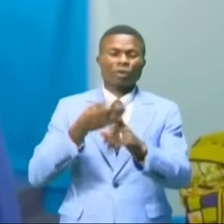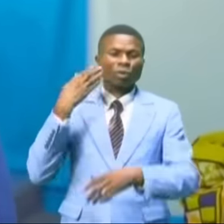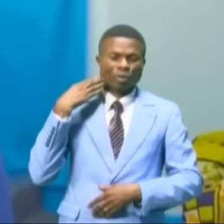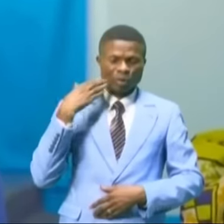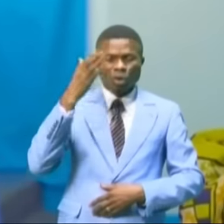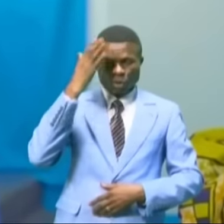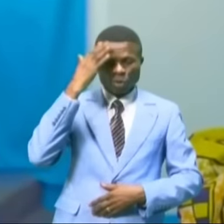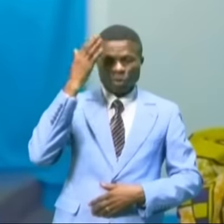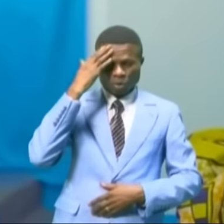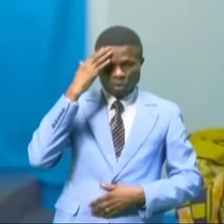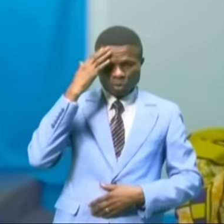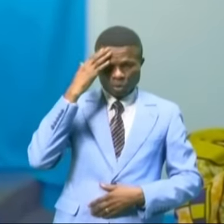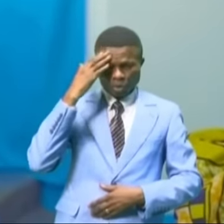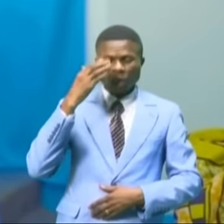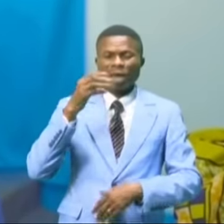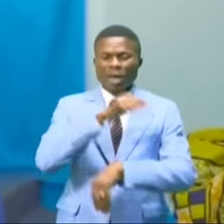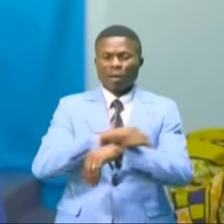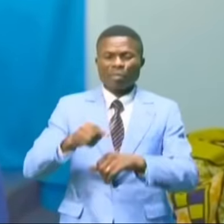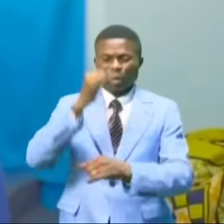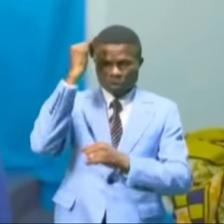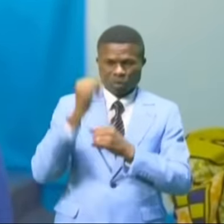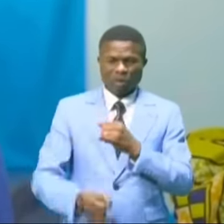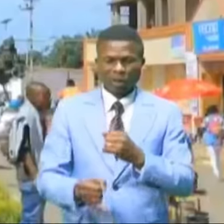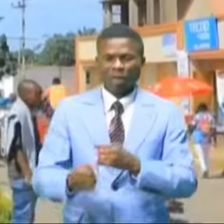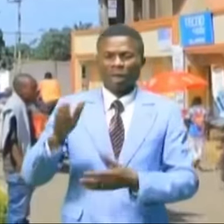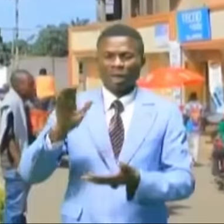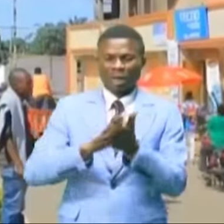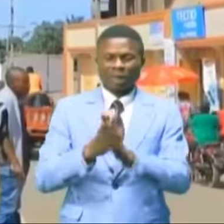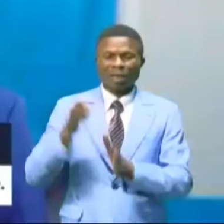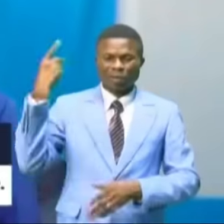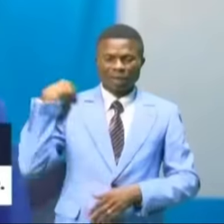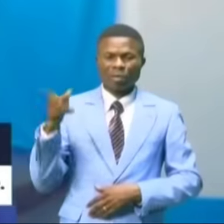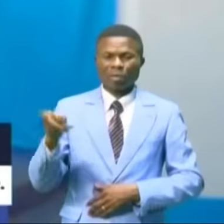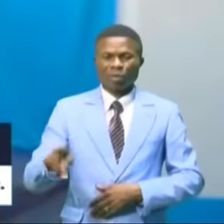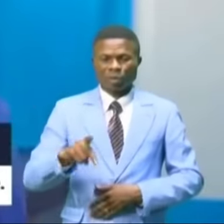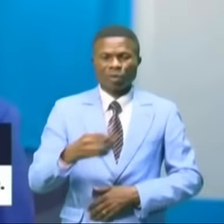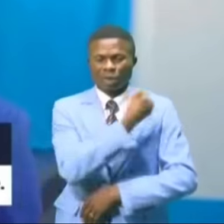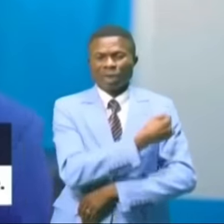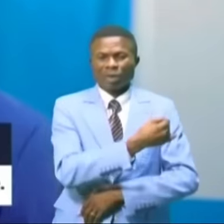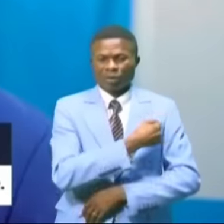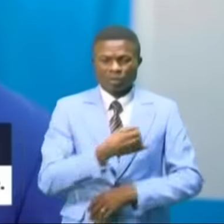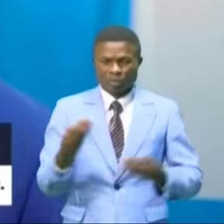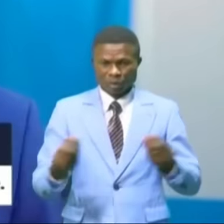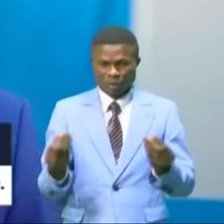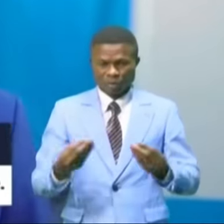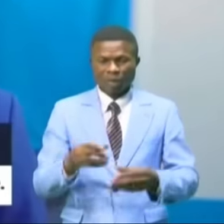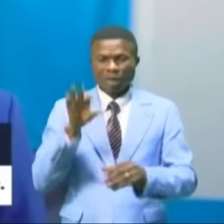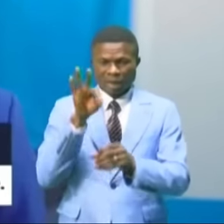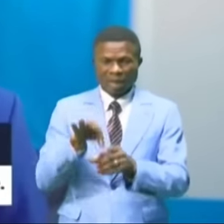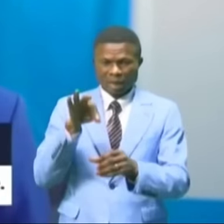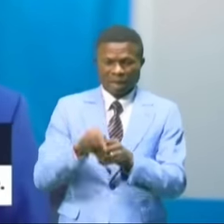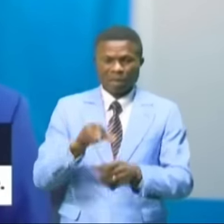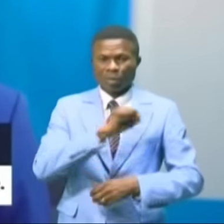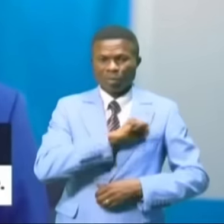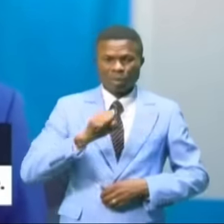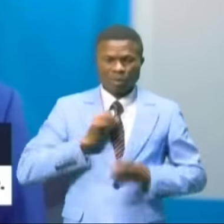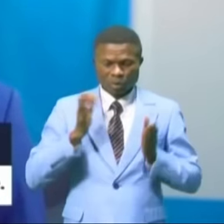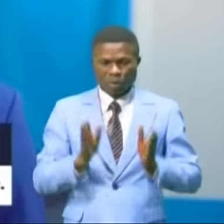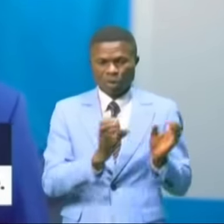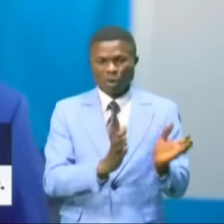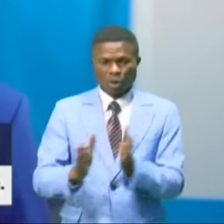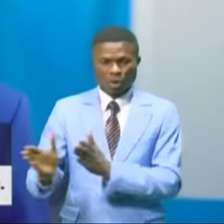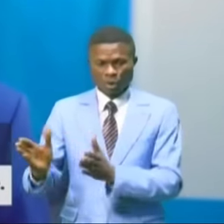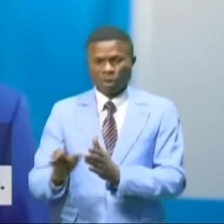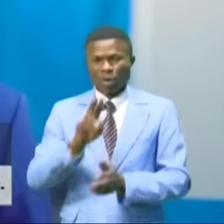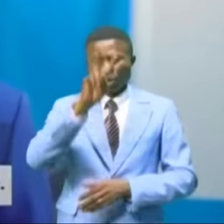su qui est définitivement député provincial. Ce qui fait qu'il y a les élections sénatoriales qui sont prévues pour